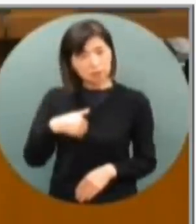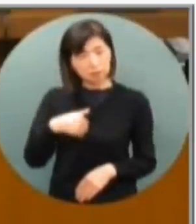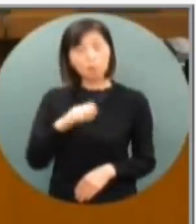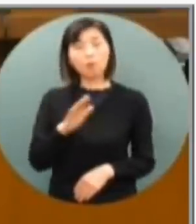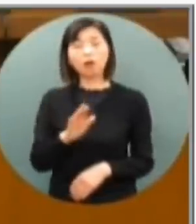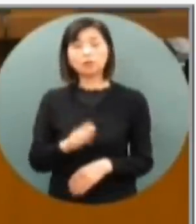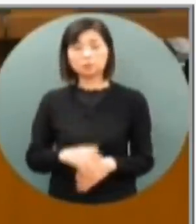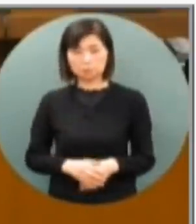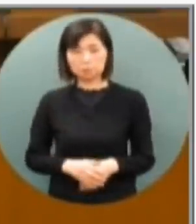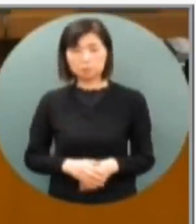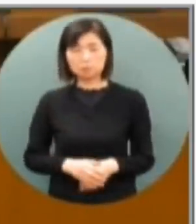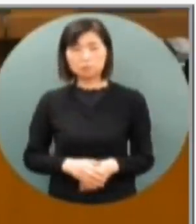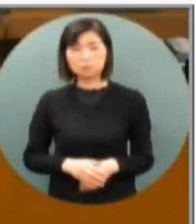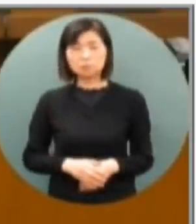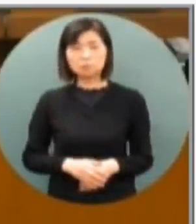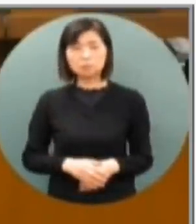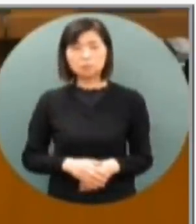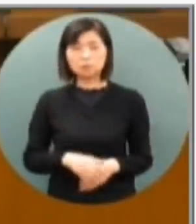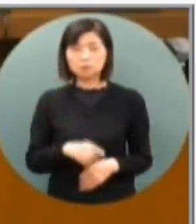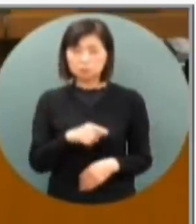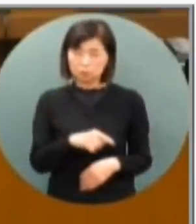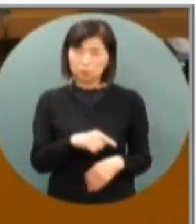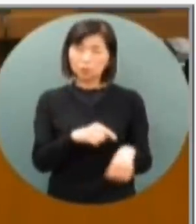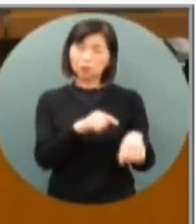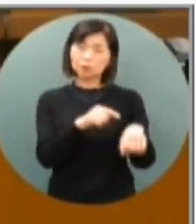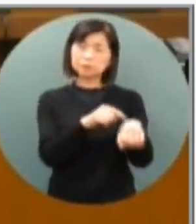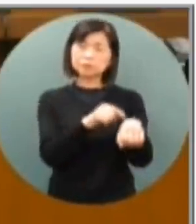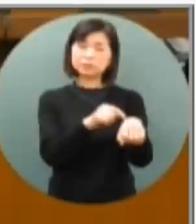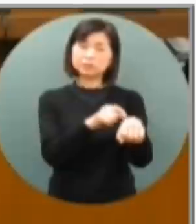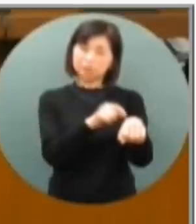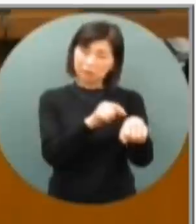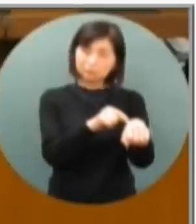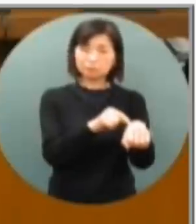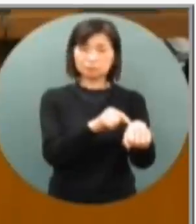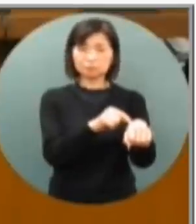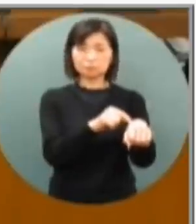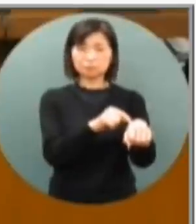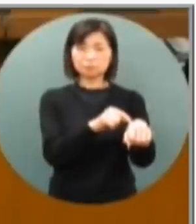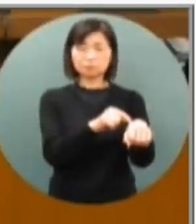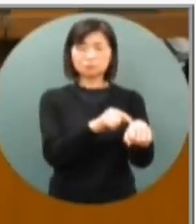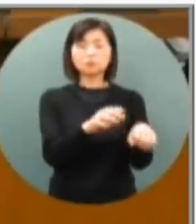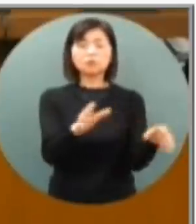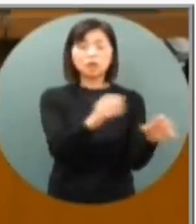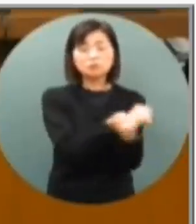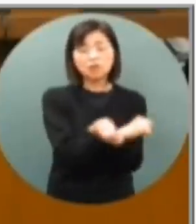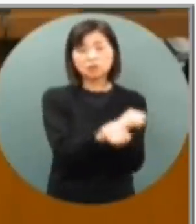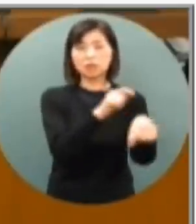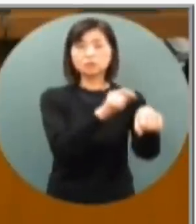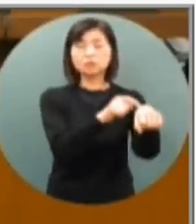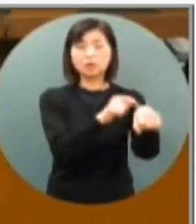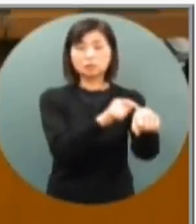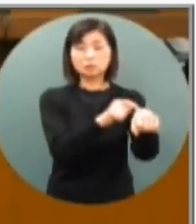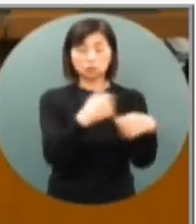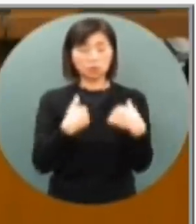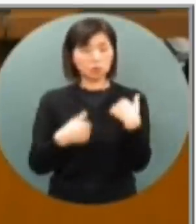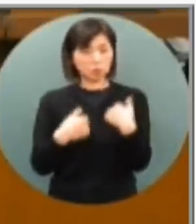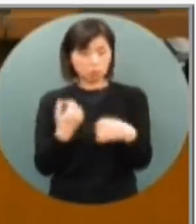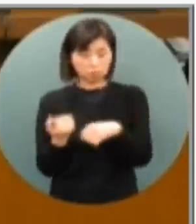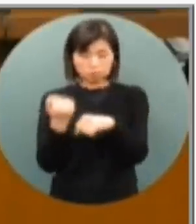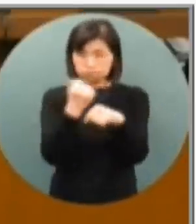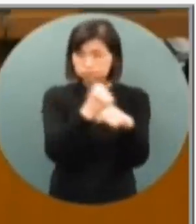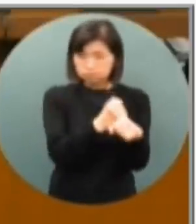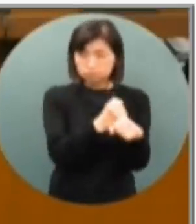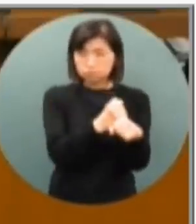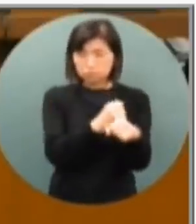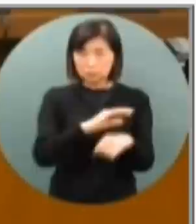われた時間だとか失われた喜びを取り戻す、それに鳥取県としては主体的に関わっ